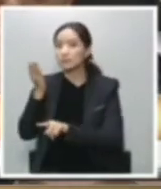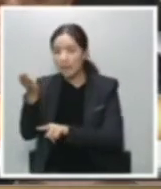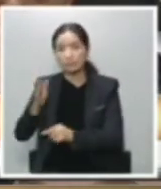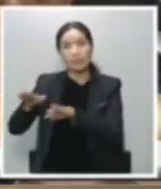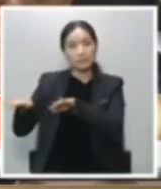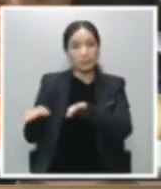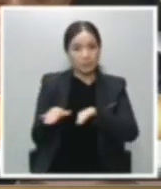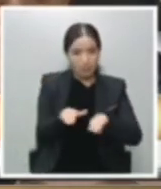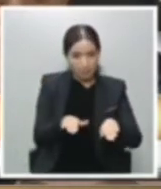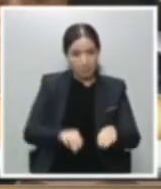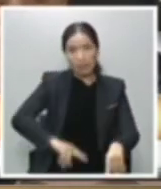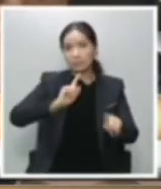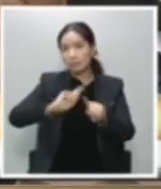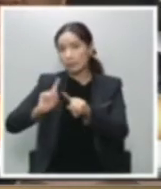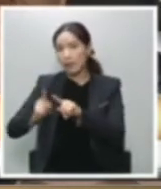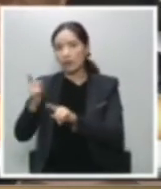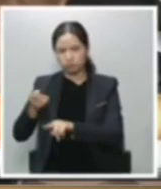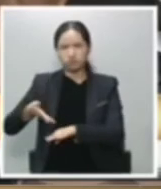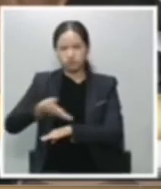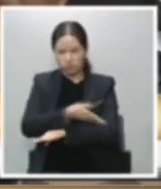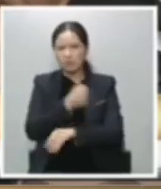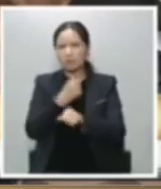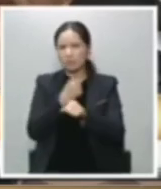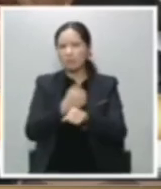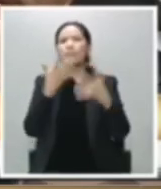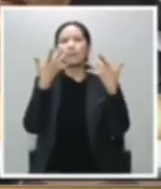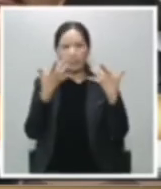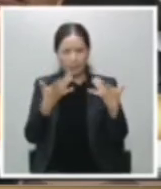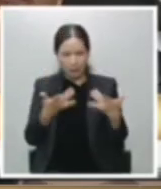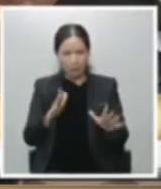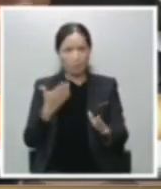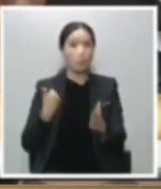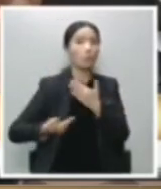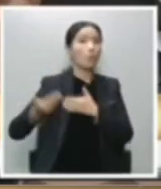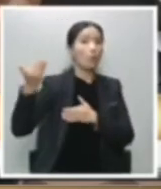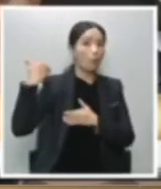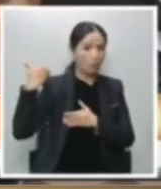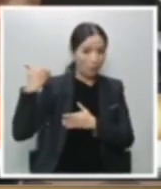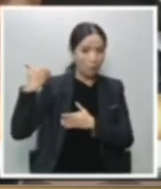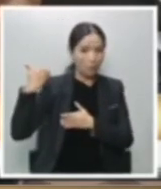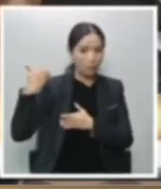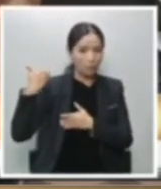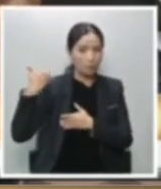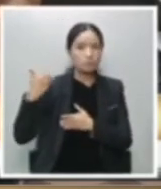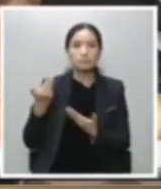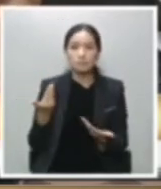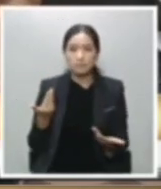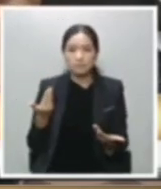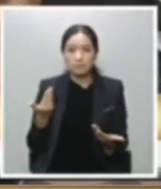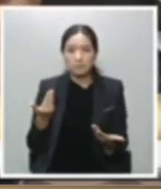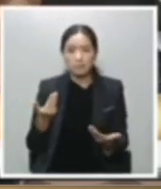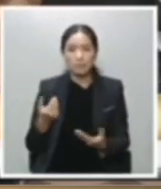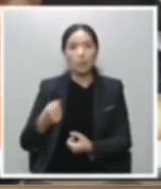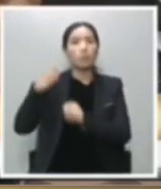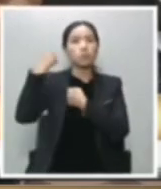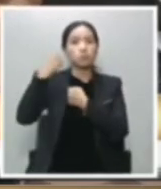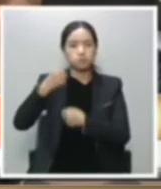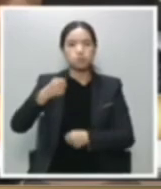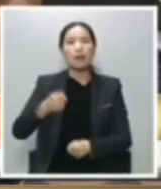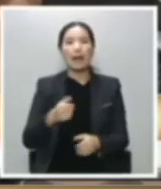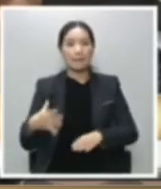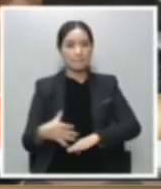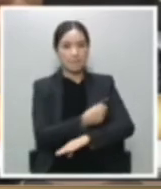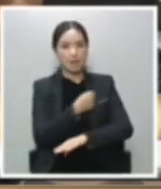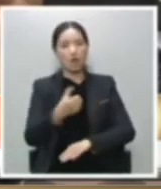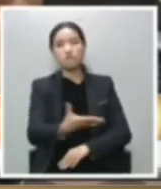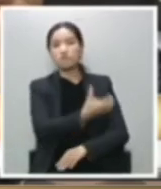ต่างๆที่ท่านได้เคยทำไว้ตั้งแต่สมัยปราบม็อบการเมืองปราบ